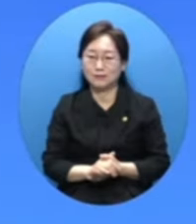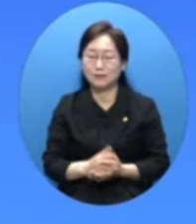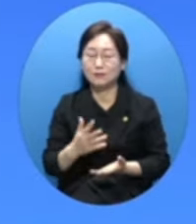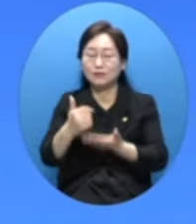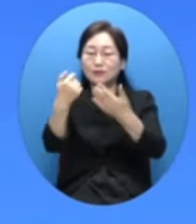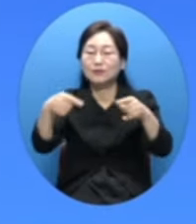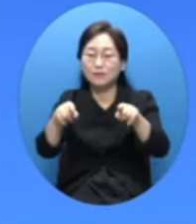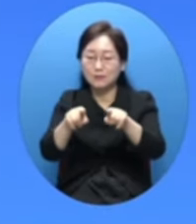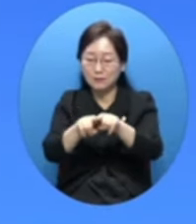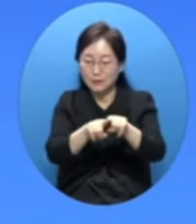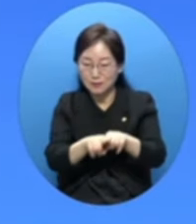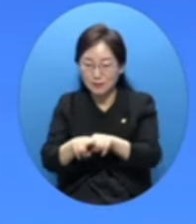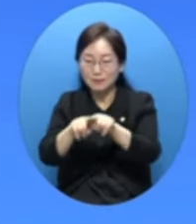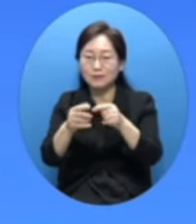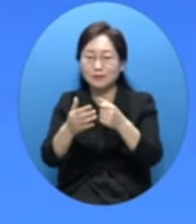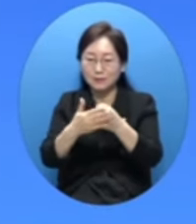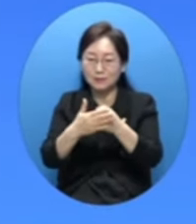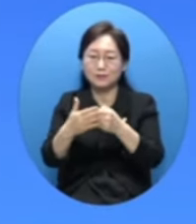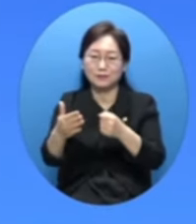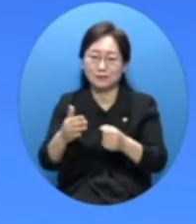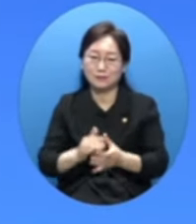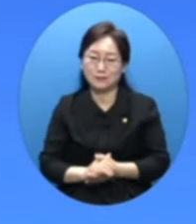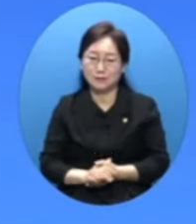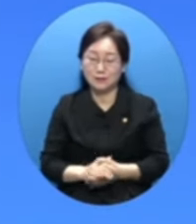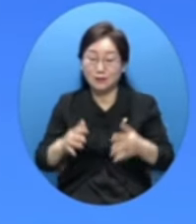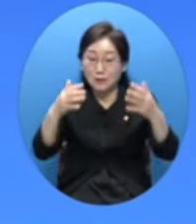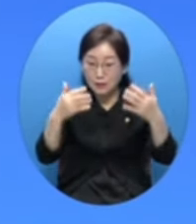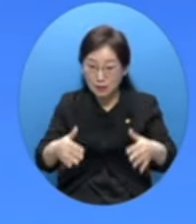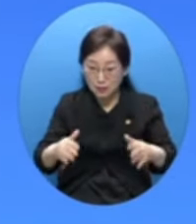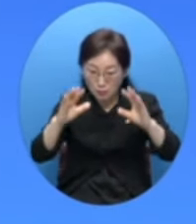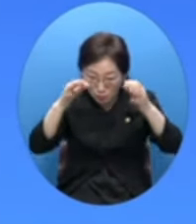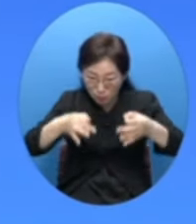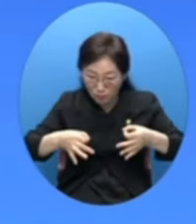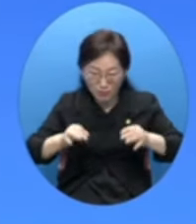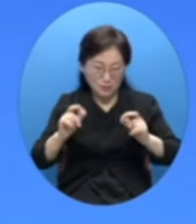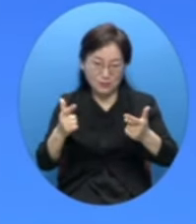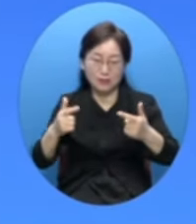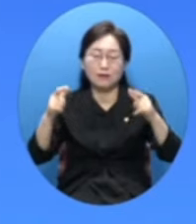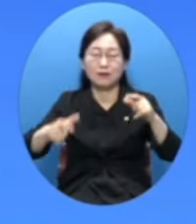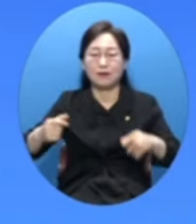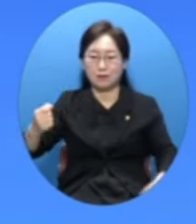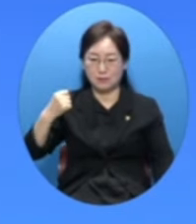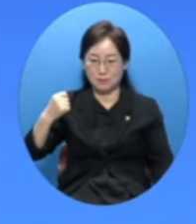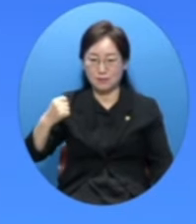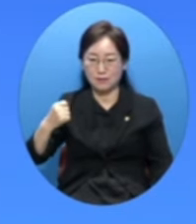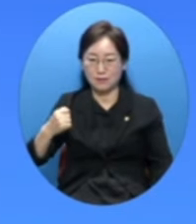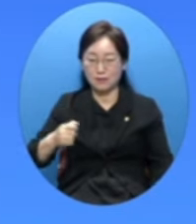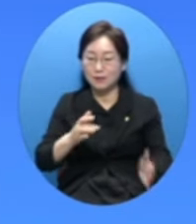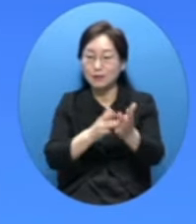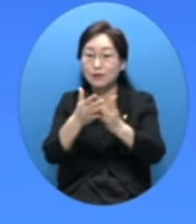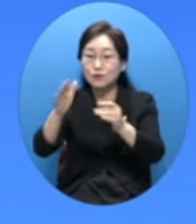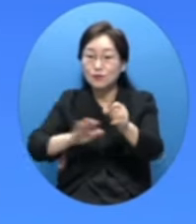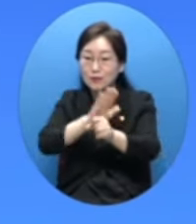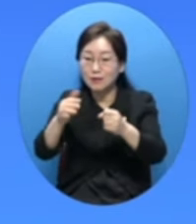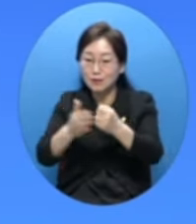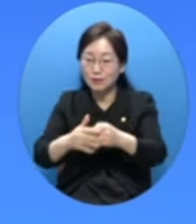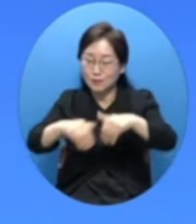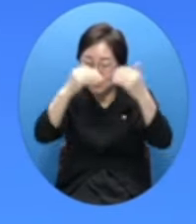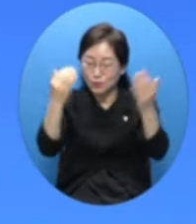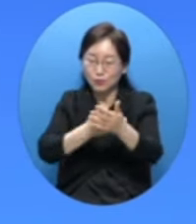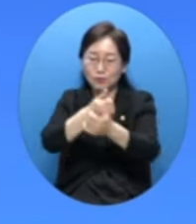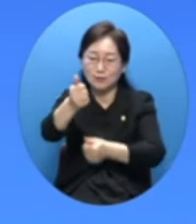주님이 함께 하시기 때문입니다. 약한 것 같지만 우리는 강합니다. 예수님의 사랑이 모든 것을 이기는